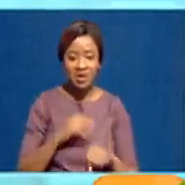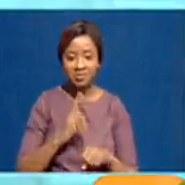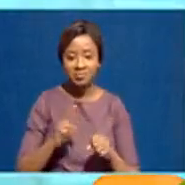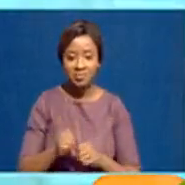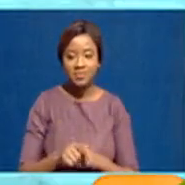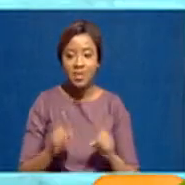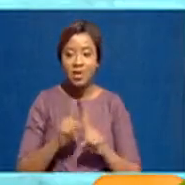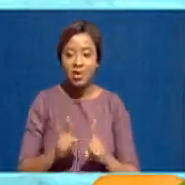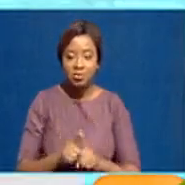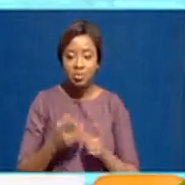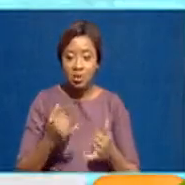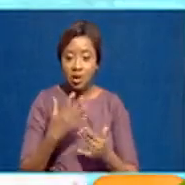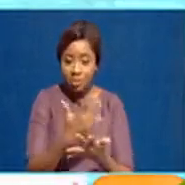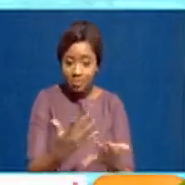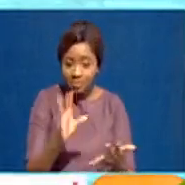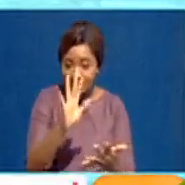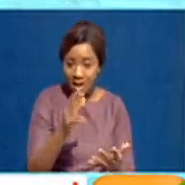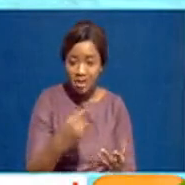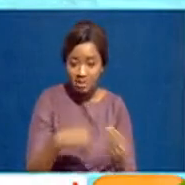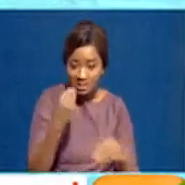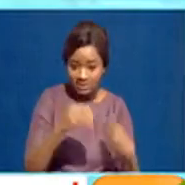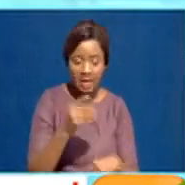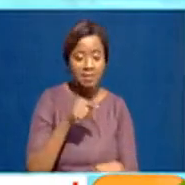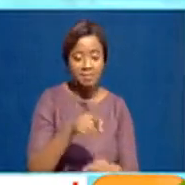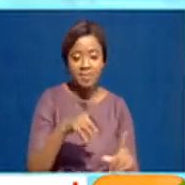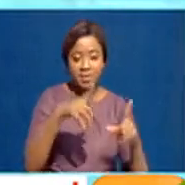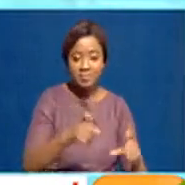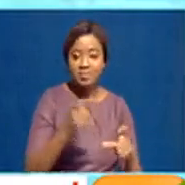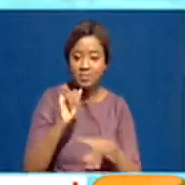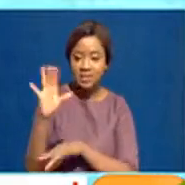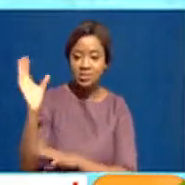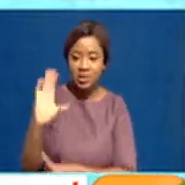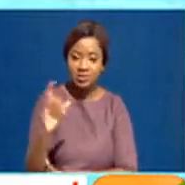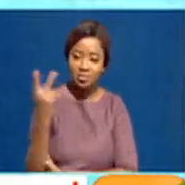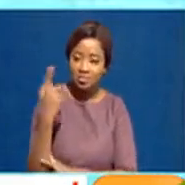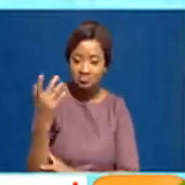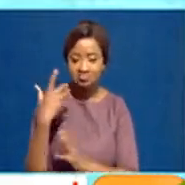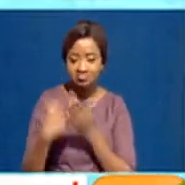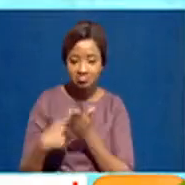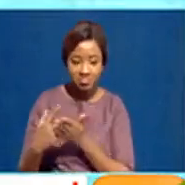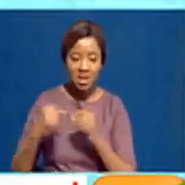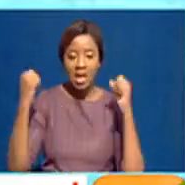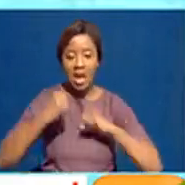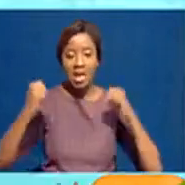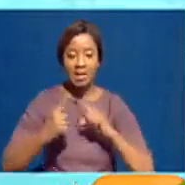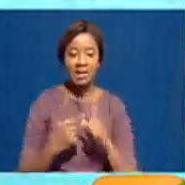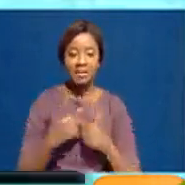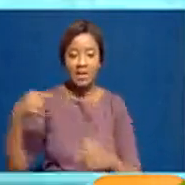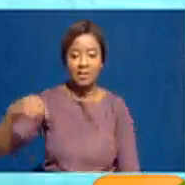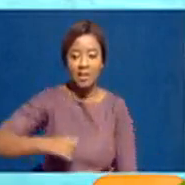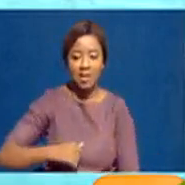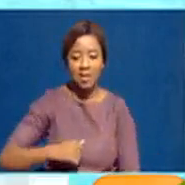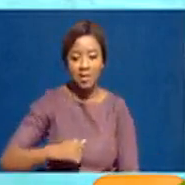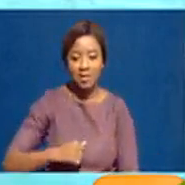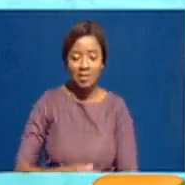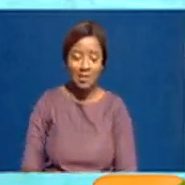Unapiga picha mzigo yako, unatumia customer, unamwambia mzigo inakaa hivi leo. Mnasikilizana na anafanya nini na anakulipa hata kabla